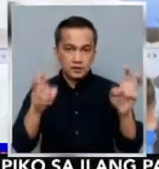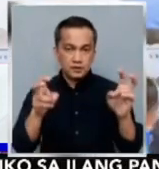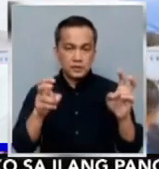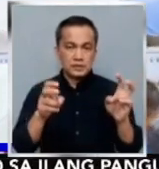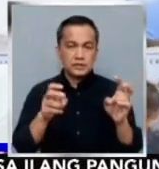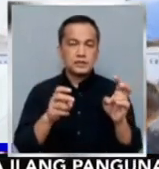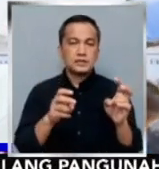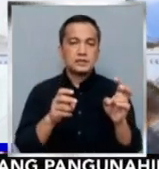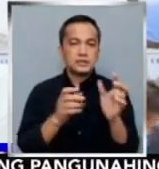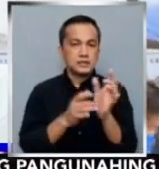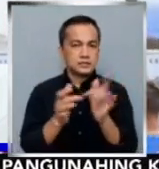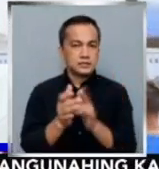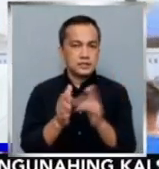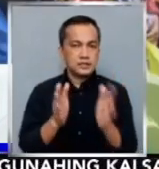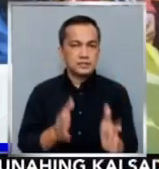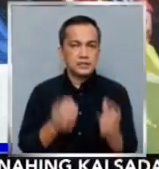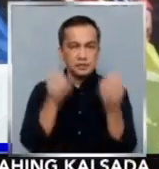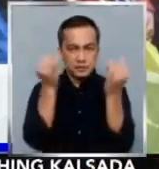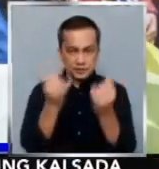images.